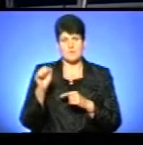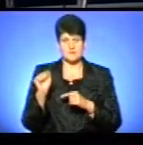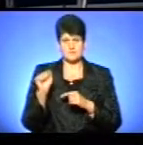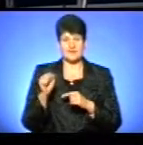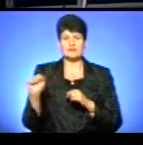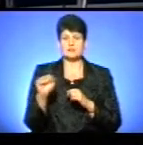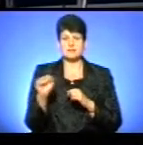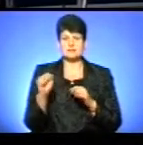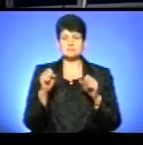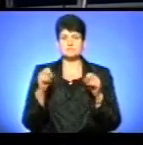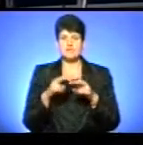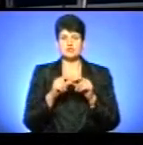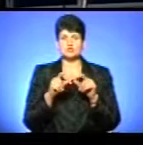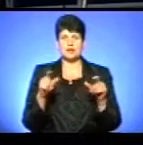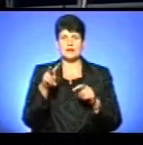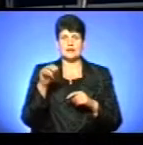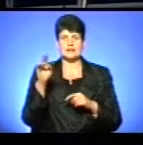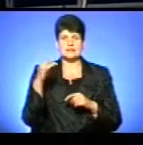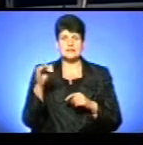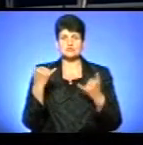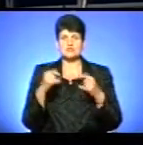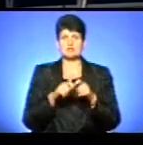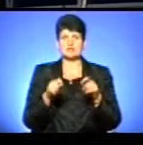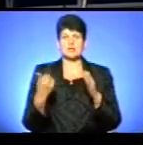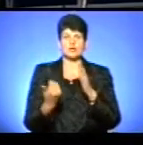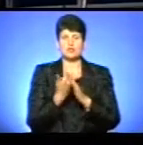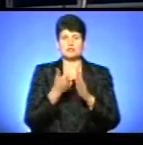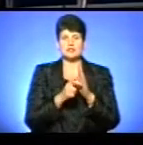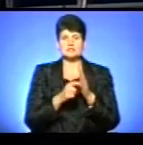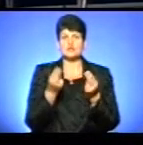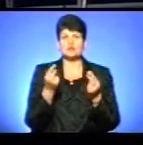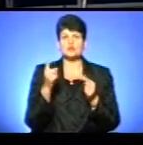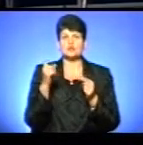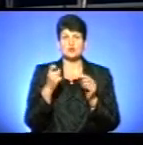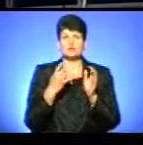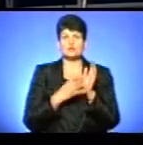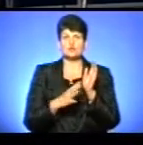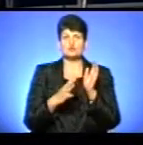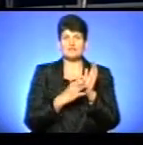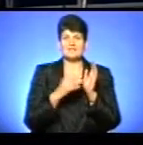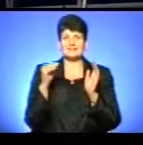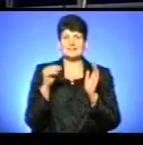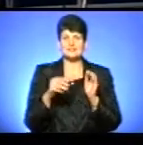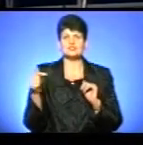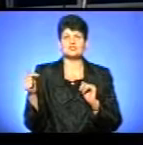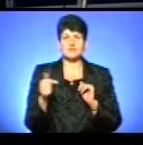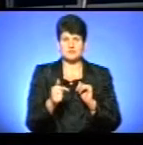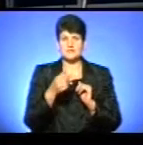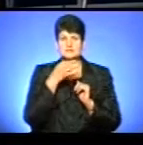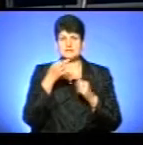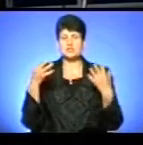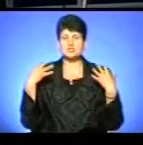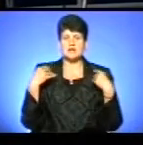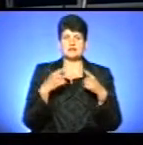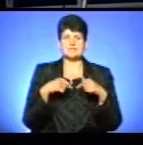Теребовлянській спеціалізованій школі-ліцеї сьогодні відкрили новий клас, який коштує 199,5 тисяч гривень. Як повідомила начальник